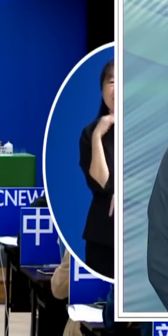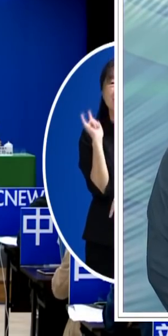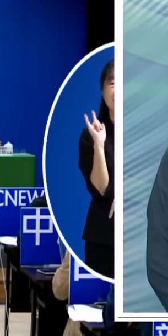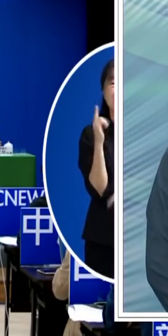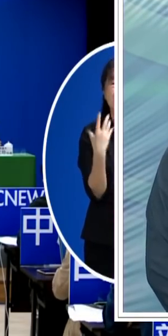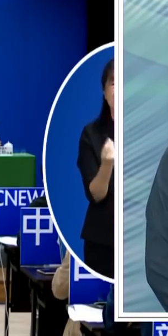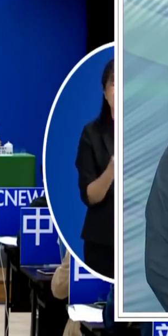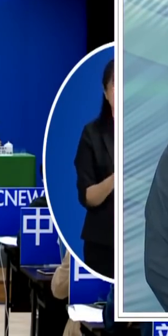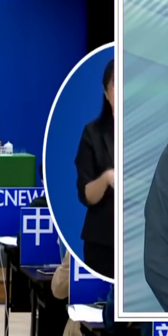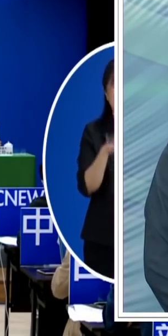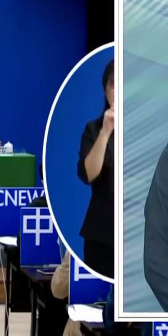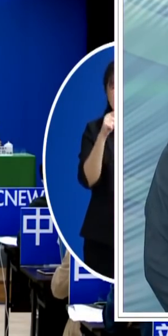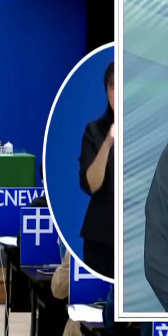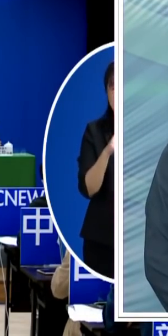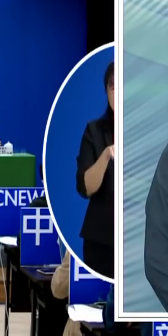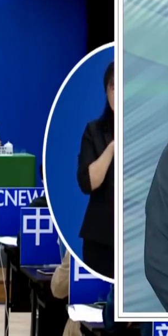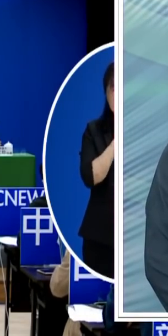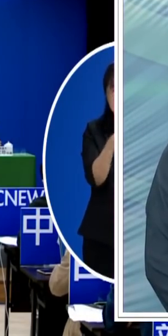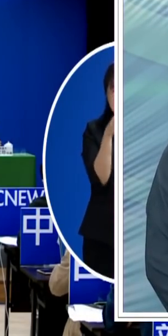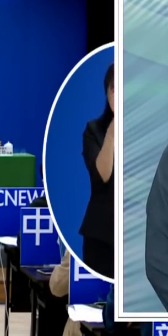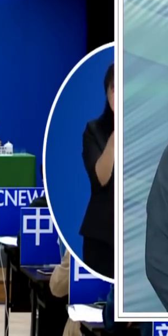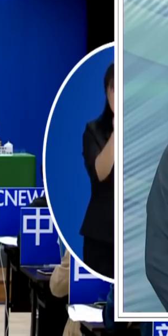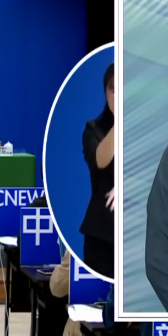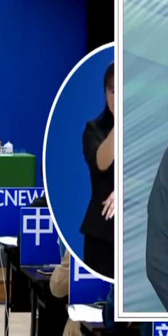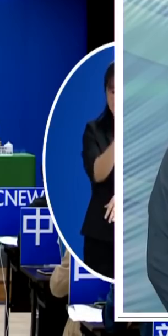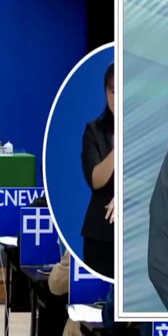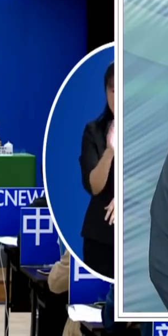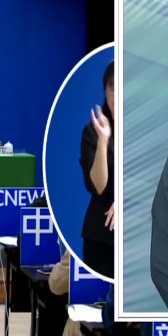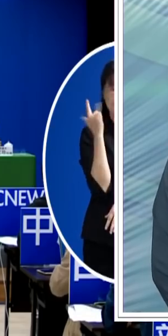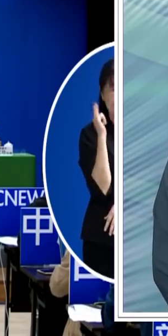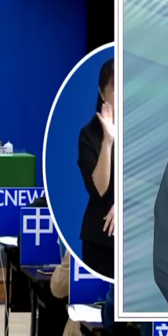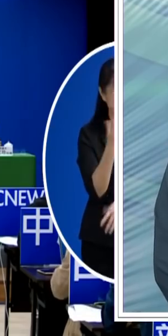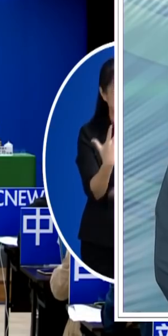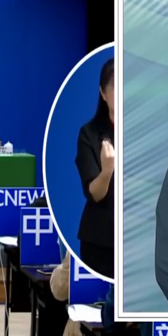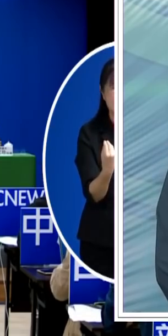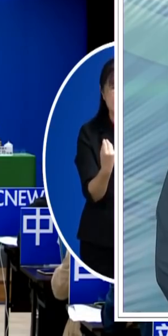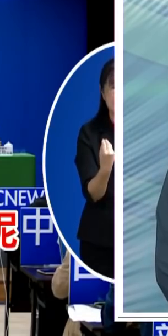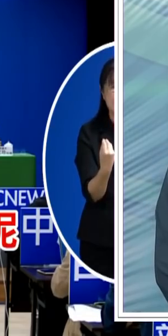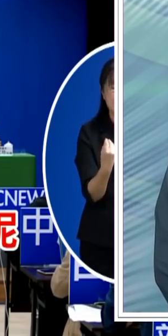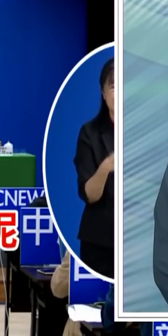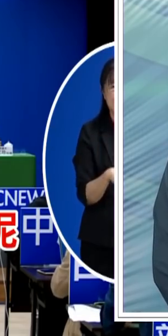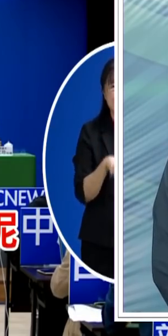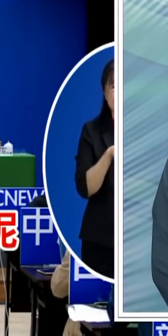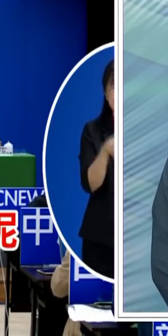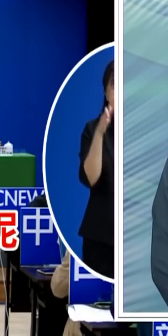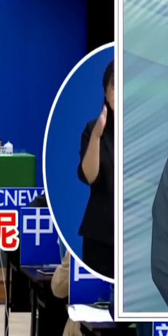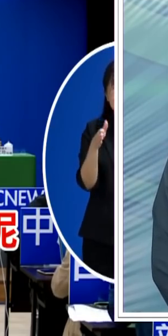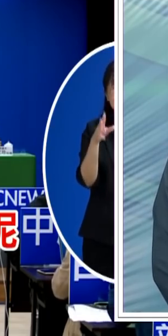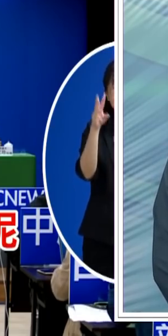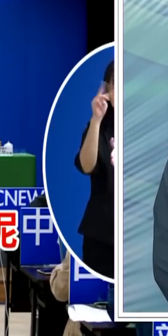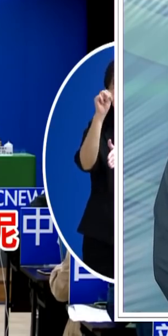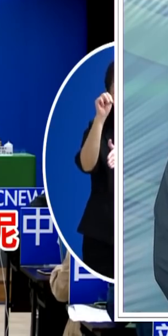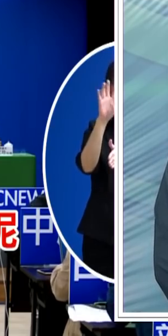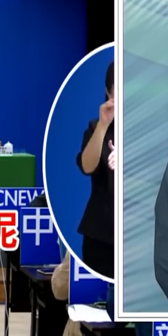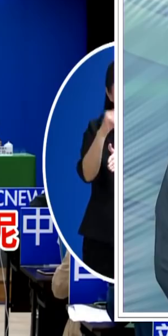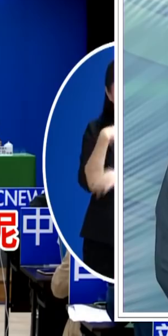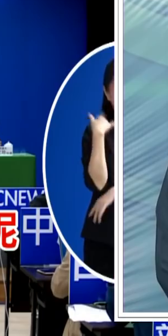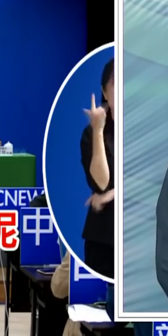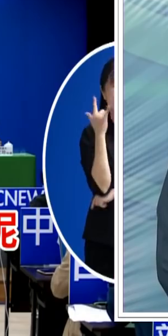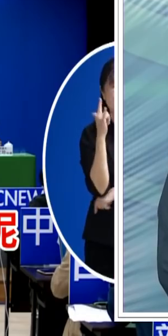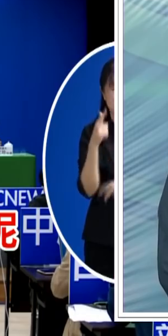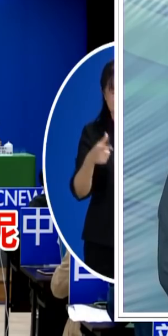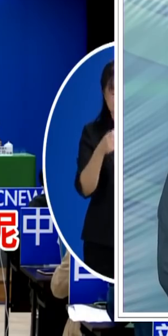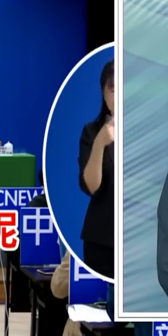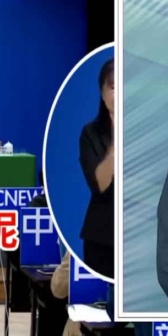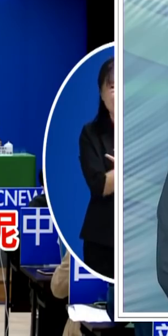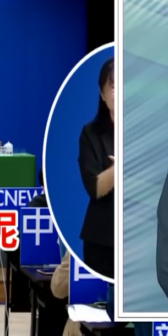心酸的吗、啊？你早一点让这些民间团体他们去买 BNT。早一点解决政府的困境，早一点让民众呢可以打